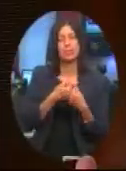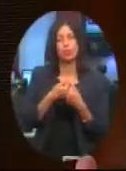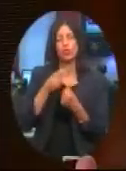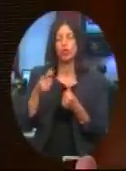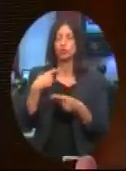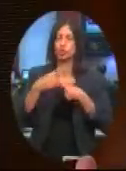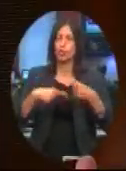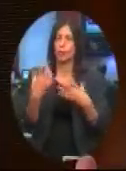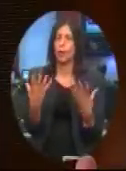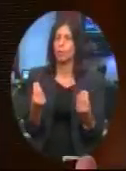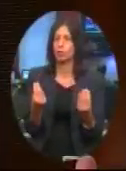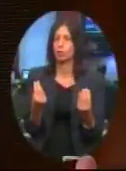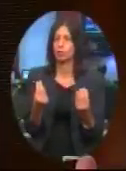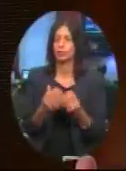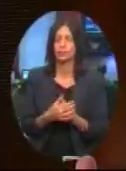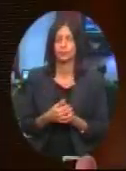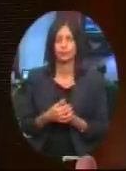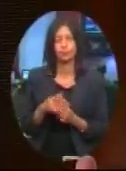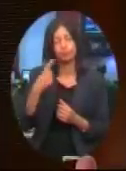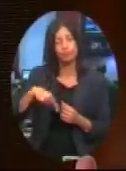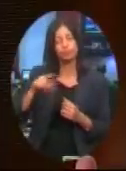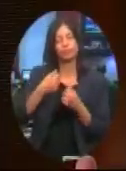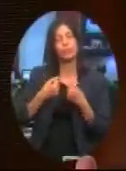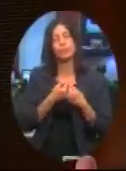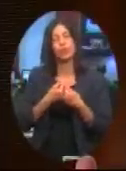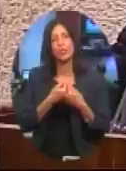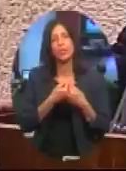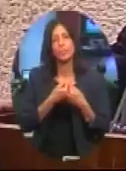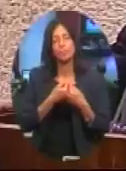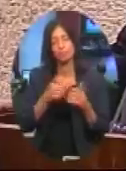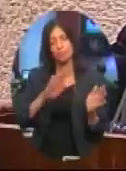רבות. אנחנו מתמודדים נגדו בנפרד